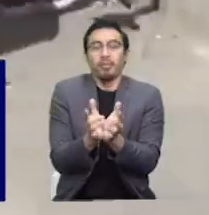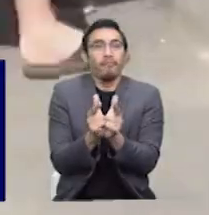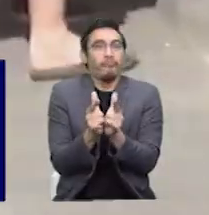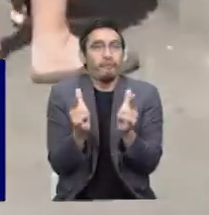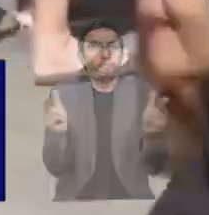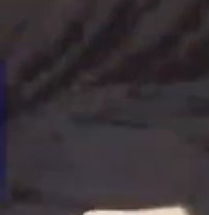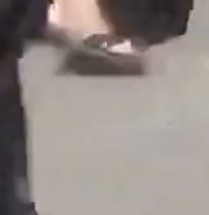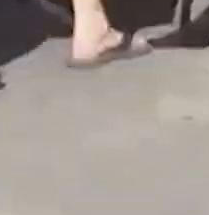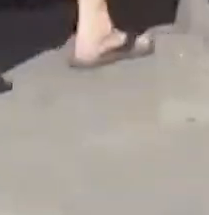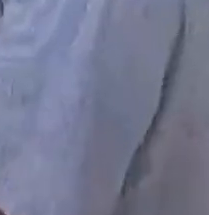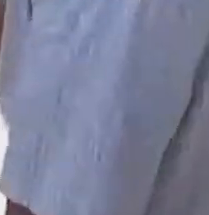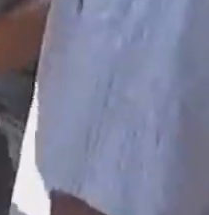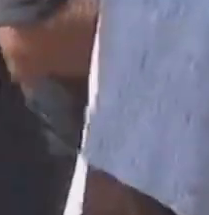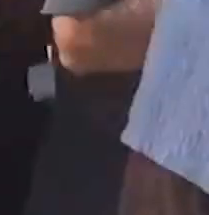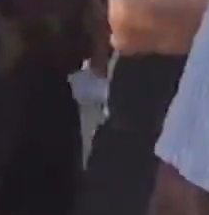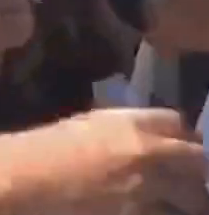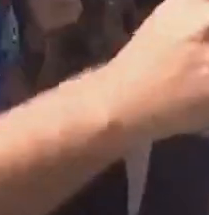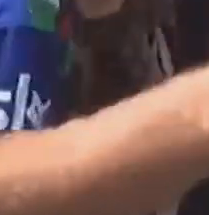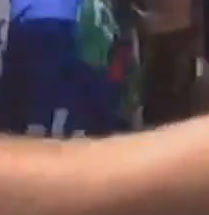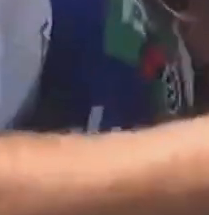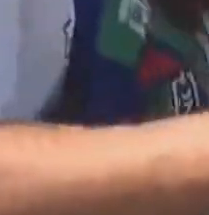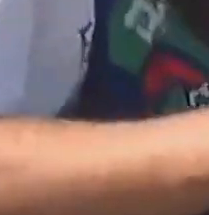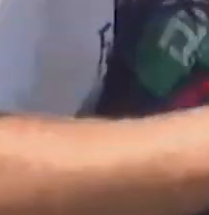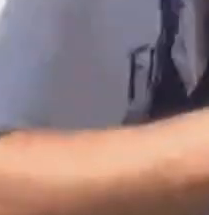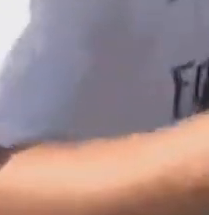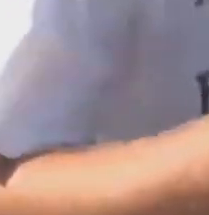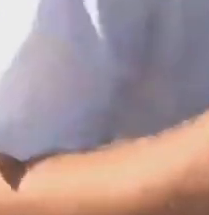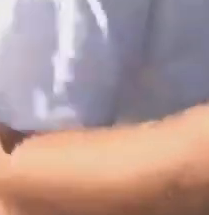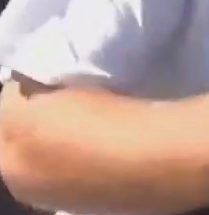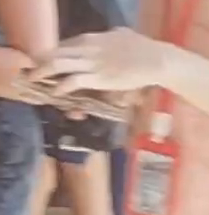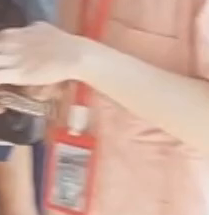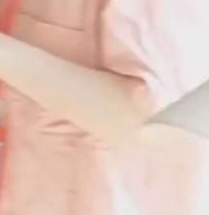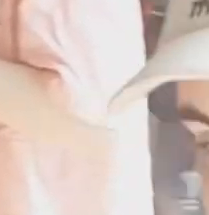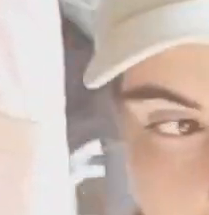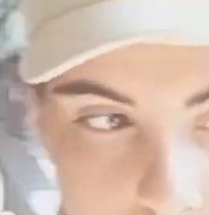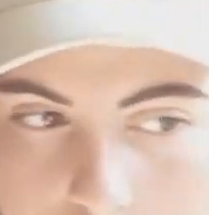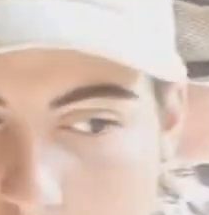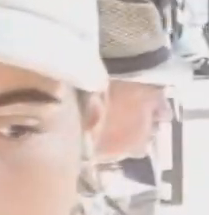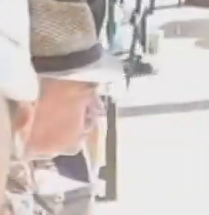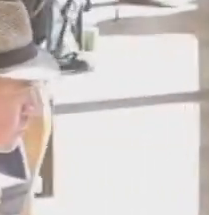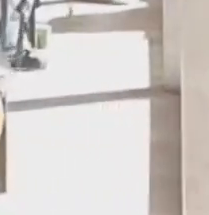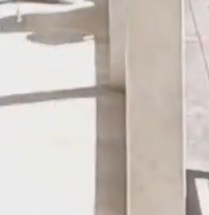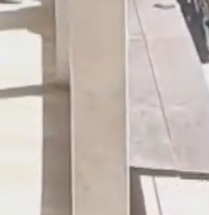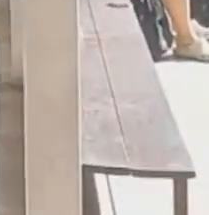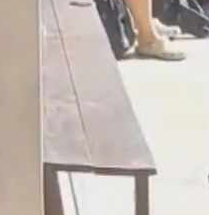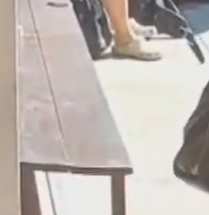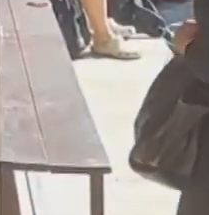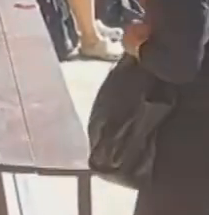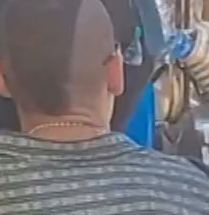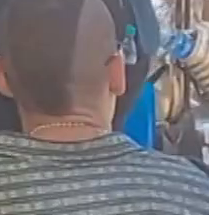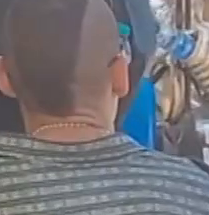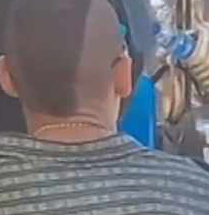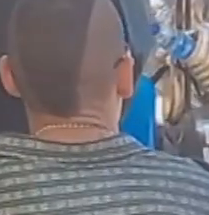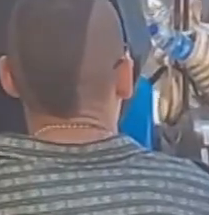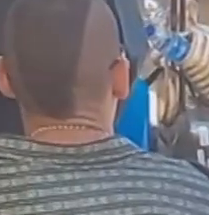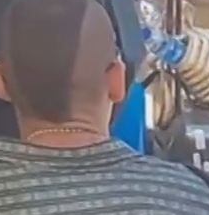Baru di Pulau Nusa Penida dan Nusa Lembongan. Data pelabuhan mencatat jumlah wisatawan yang menuju Nusa Penida dan Lembongan meningkat sejak libur